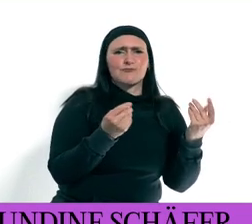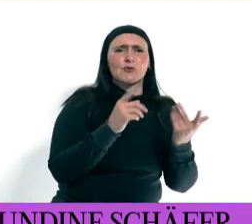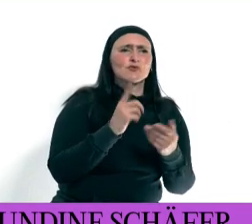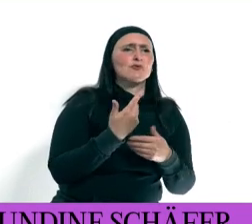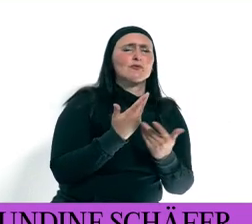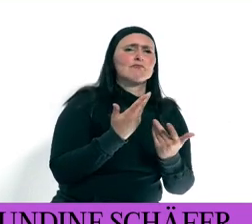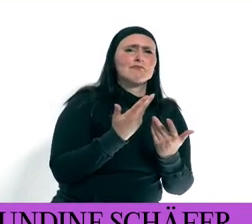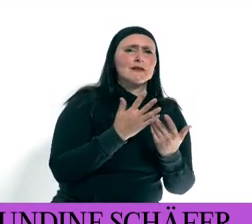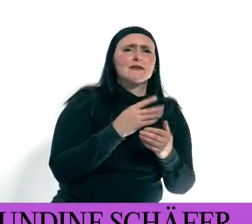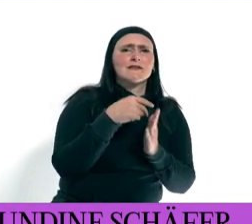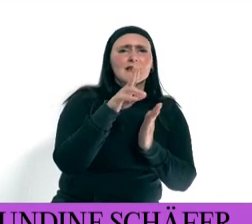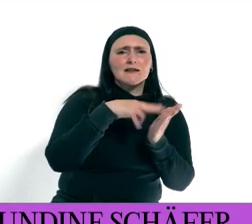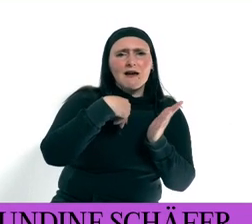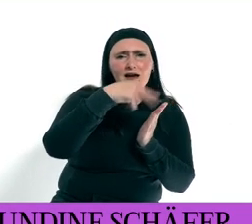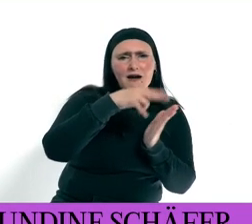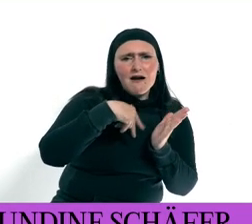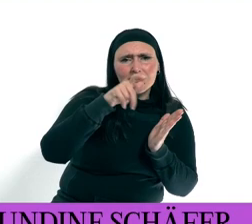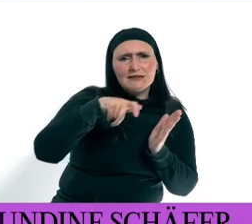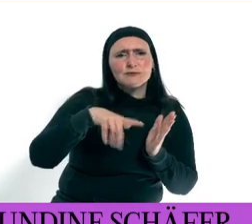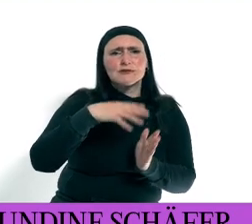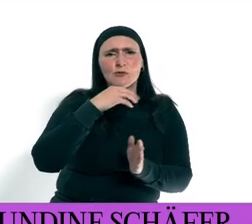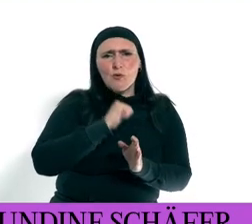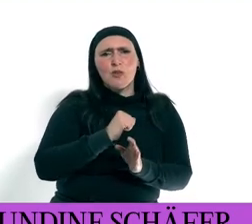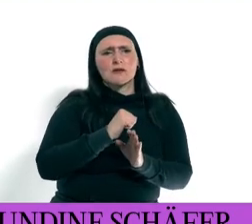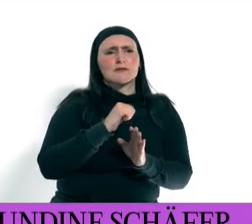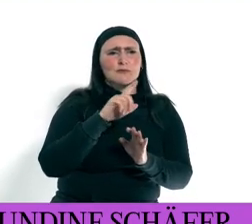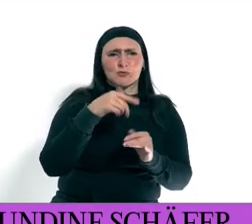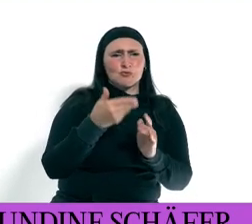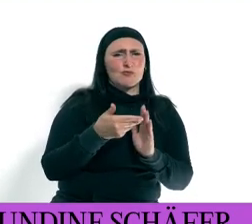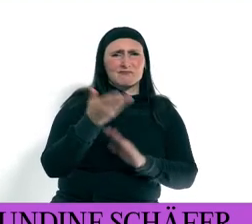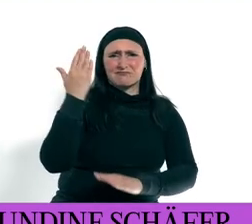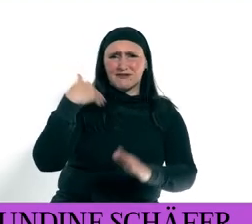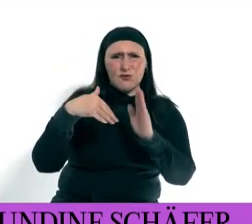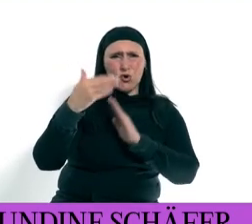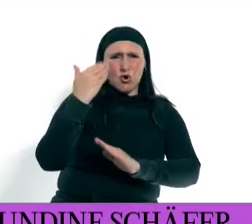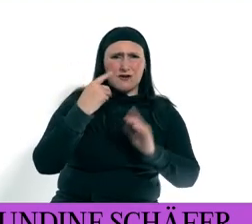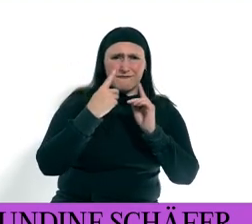Und wir wollten ja auch nicht nur theoretisch arbeiten, sondern eben praktisch die